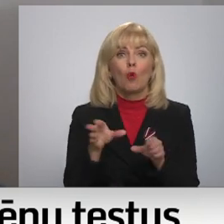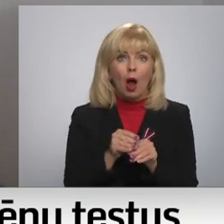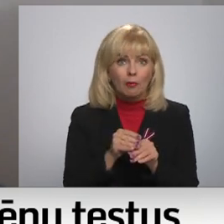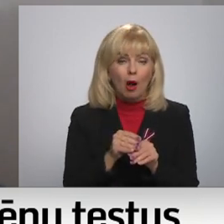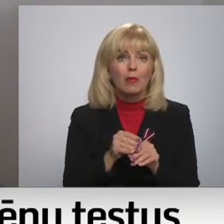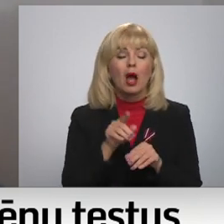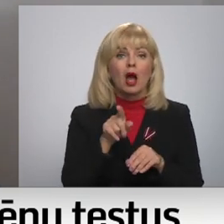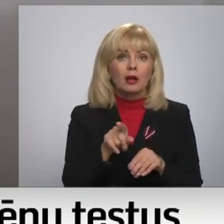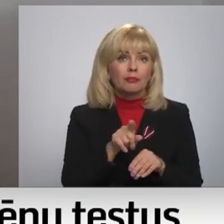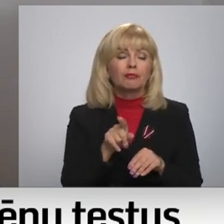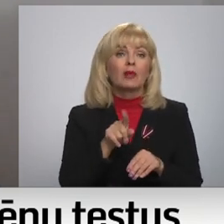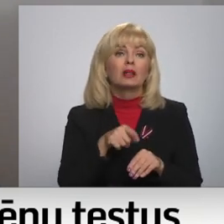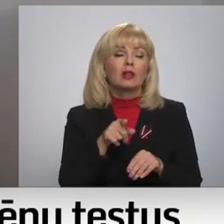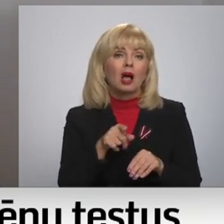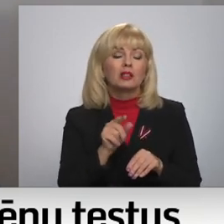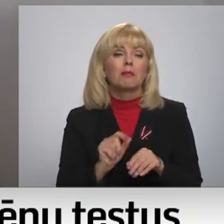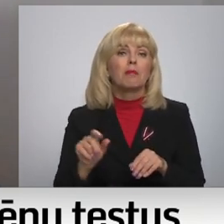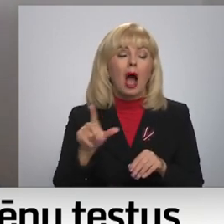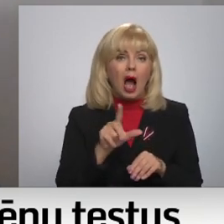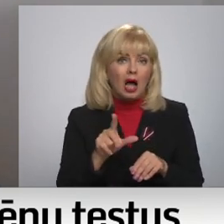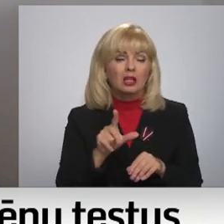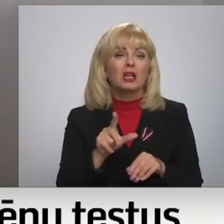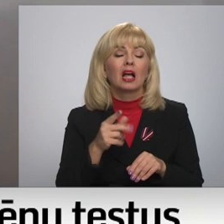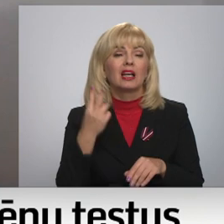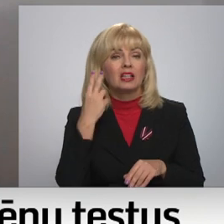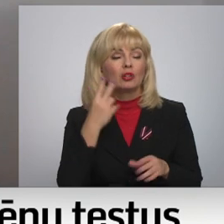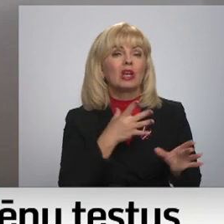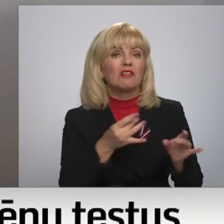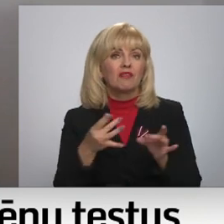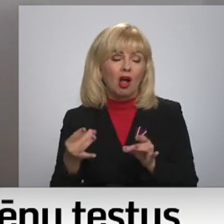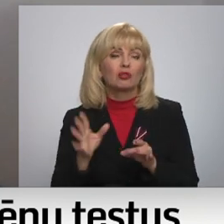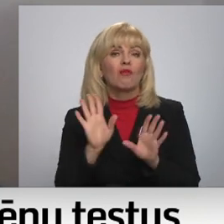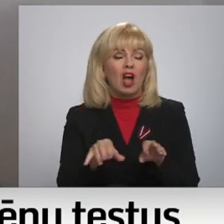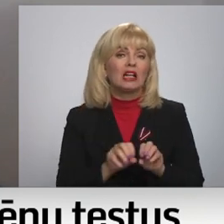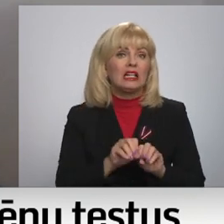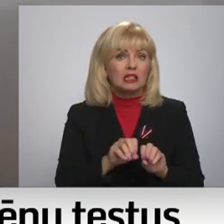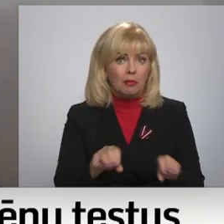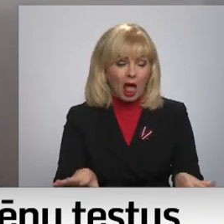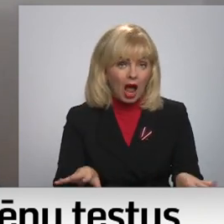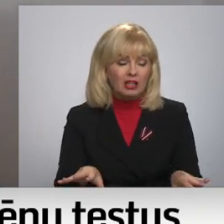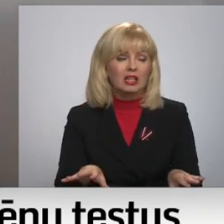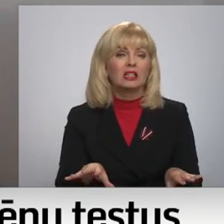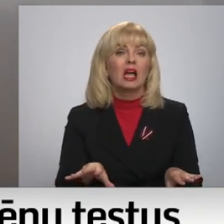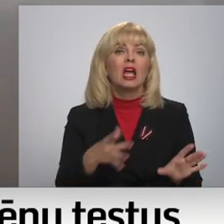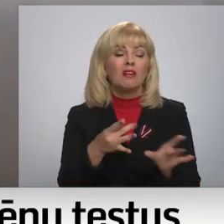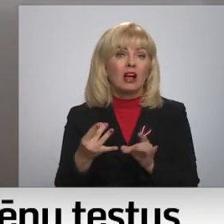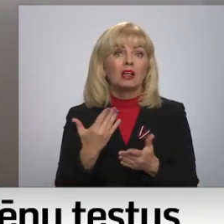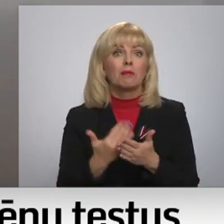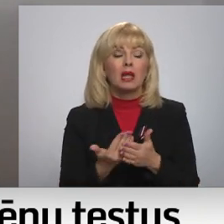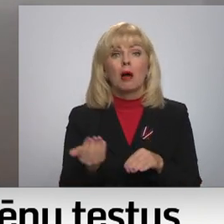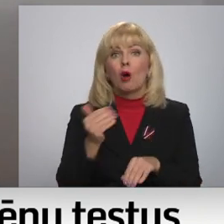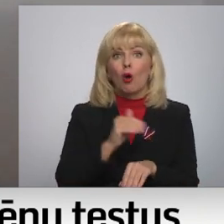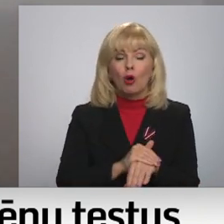palielinā ekspozīcijas laiku vai risku inficēties un risku izplatīt infekciju. Ja mēs konstatējam